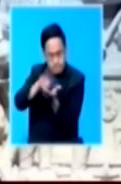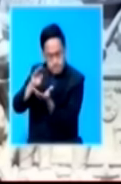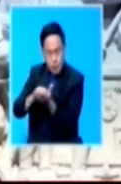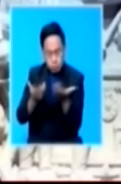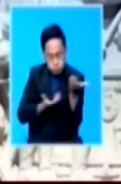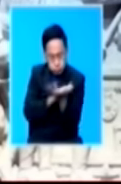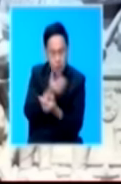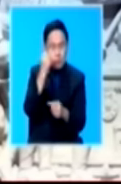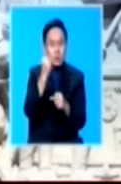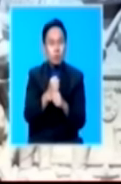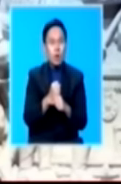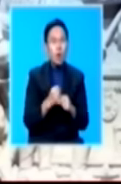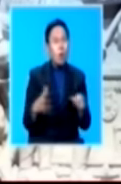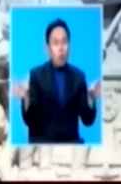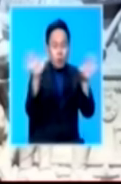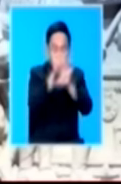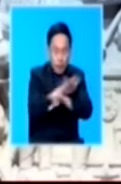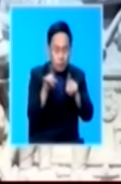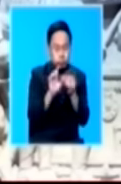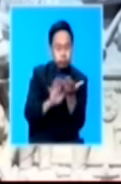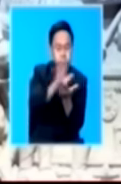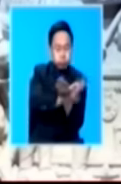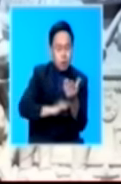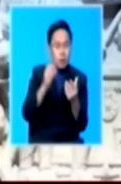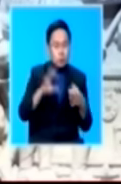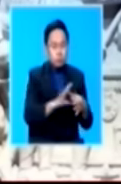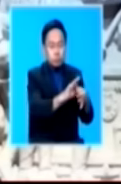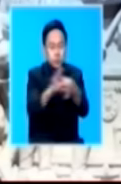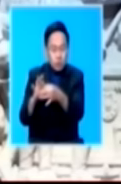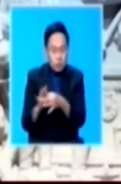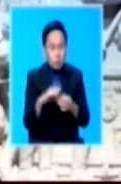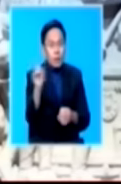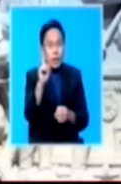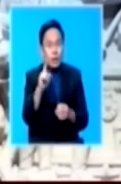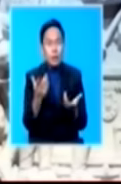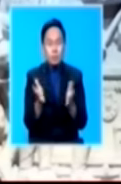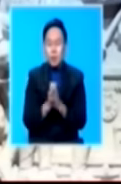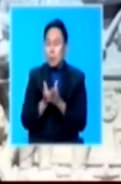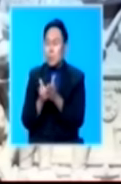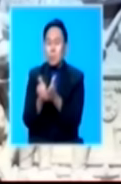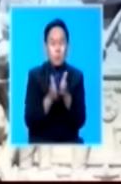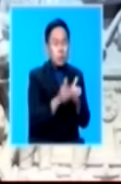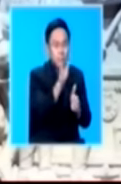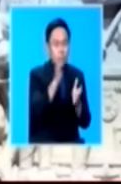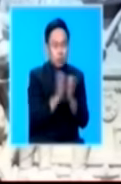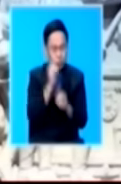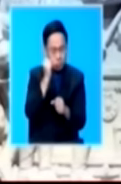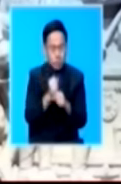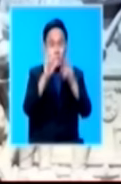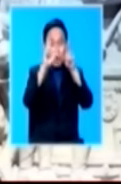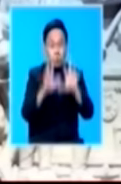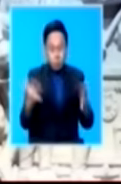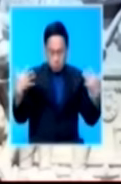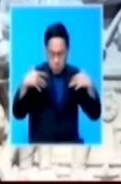ครับว่าแต่ละเรื่องนั้นมันมีความเกี่ยวพันเชื่อมโยงพื้นที่อื่นอย่างไรมันเขาเรียกว่าการทำงานอย่างเป็นระบบนะครับ